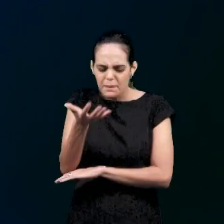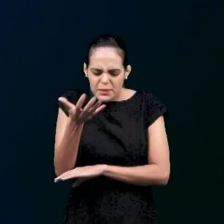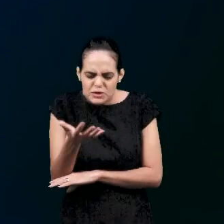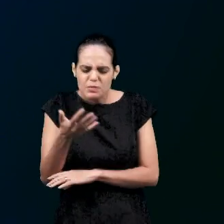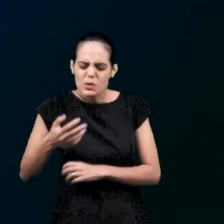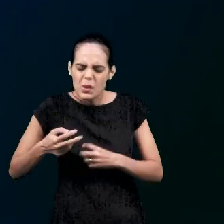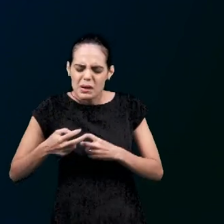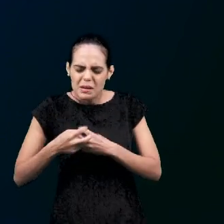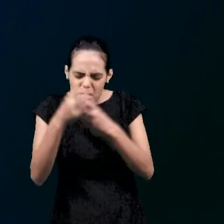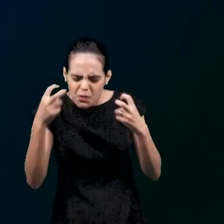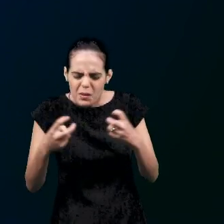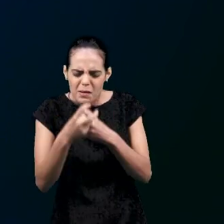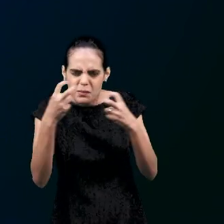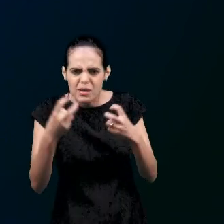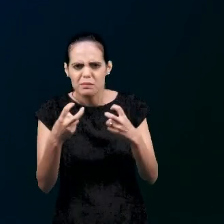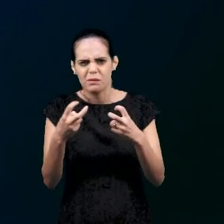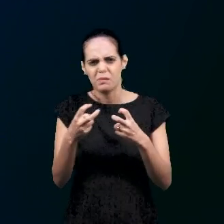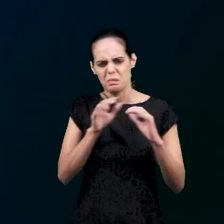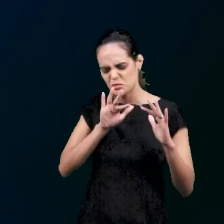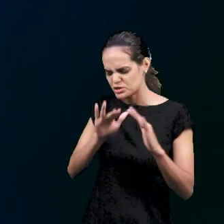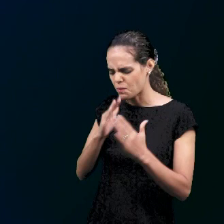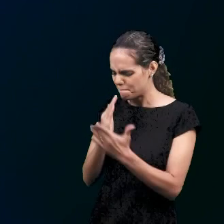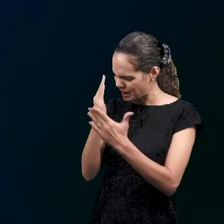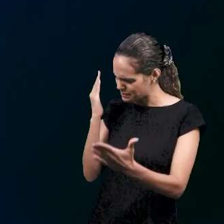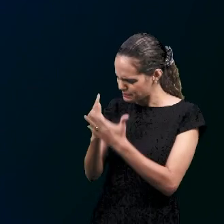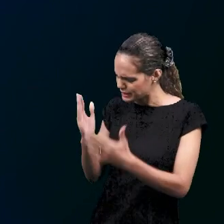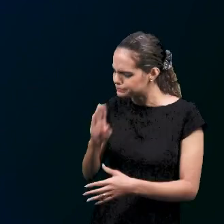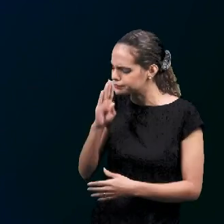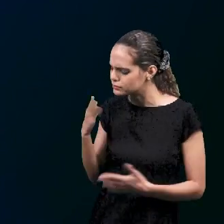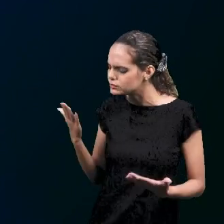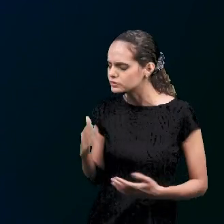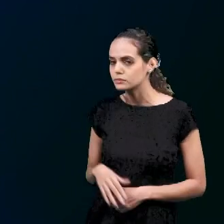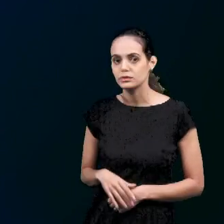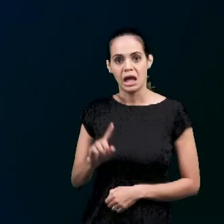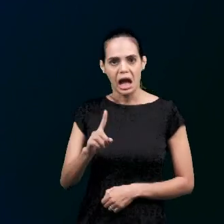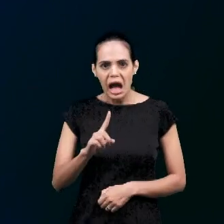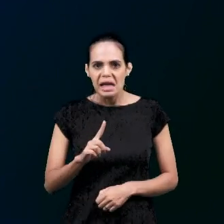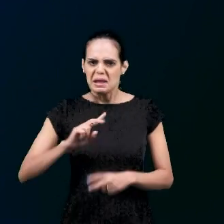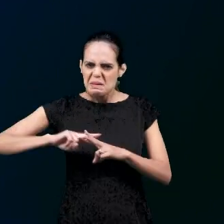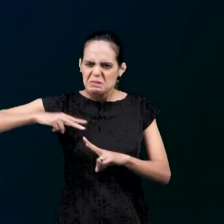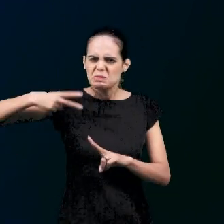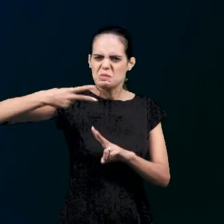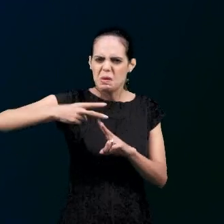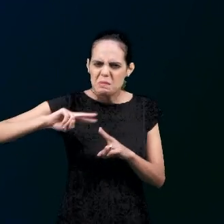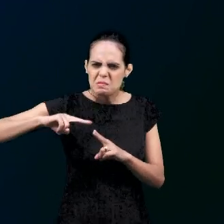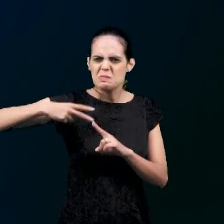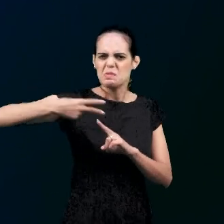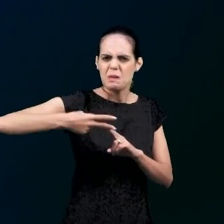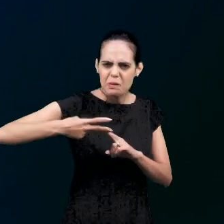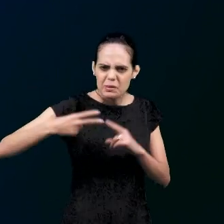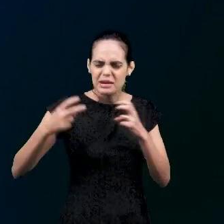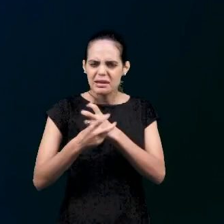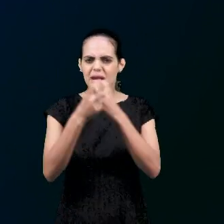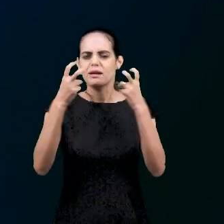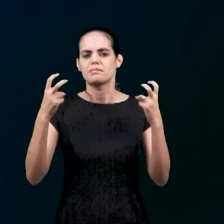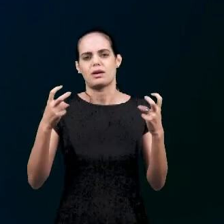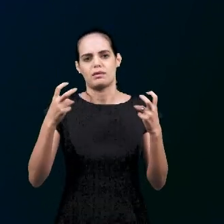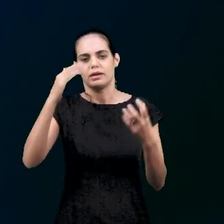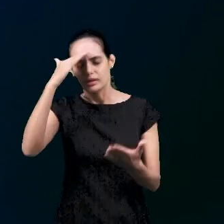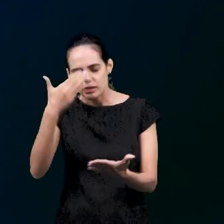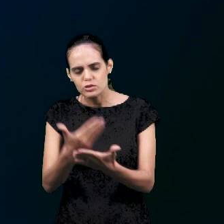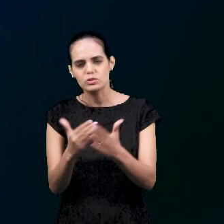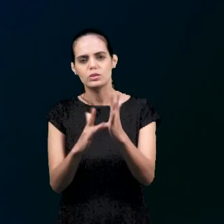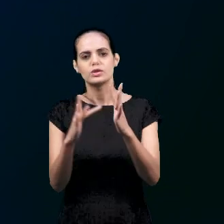a la foule qui le méprisait, il n'a pas désisté, il n'a pas laissé tomber de clamer. Il clamait chaque fois plus fort. Jésus, il a